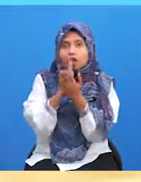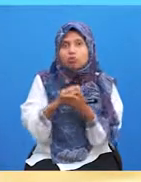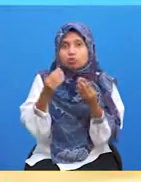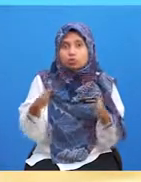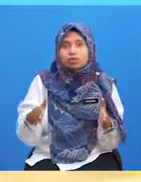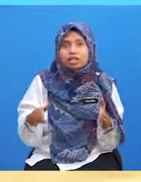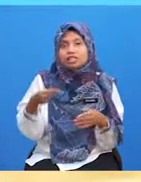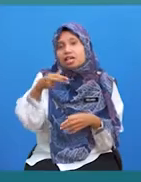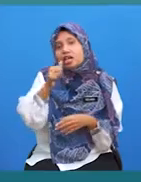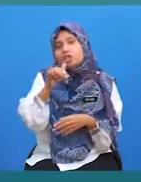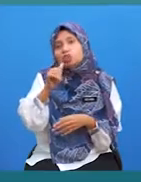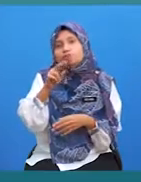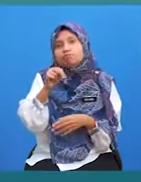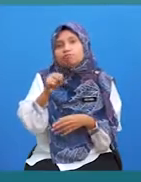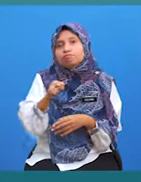kamu dengar peribahasa ini?